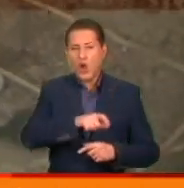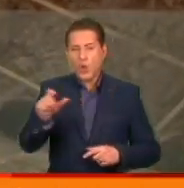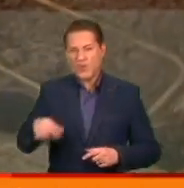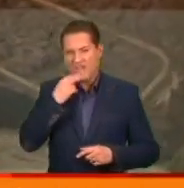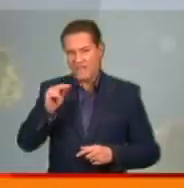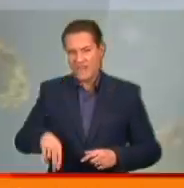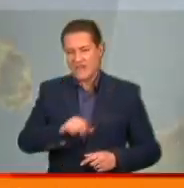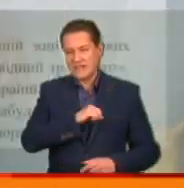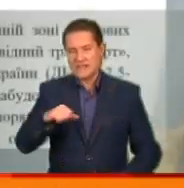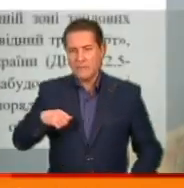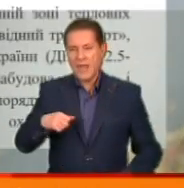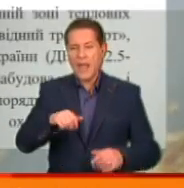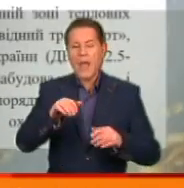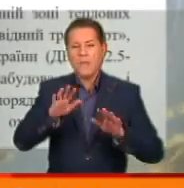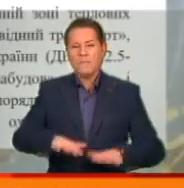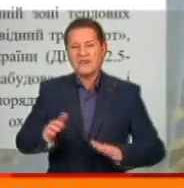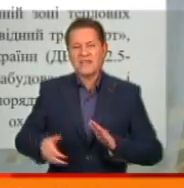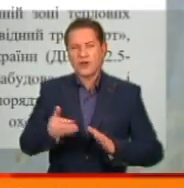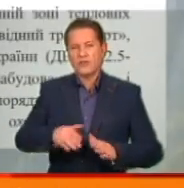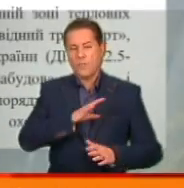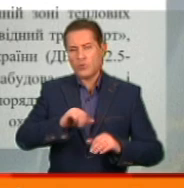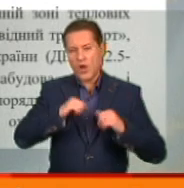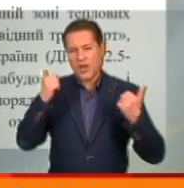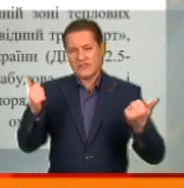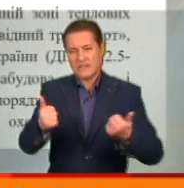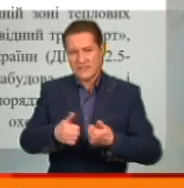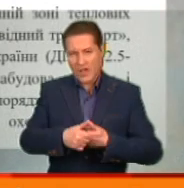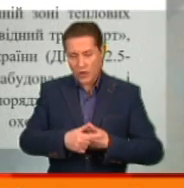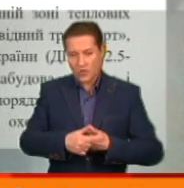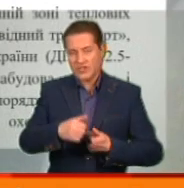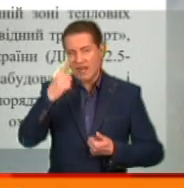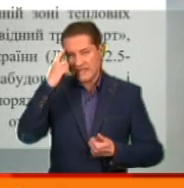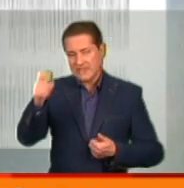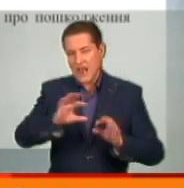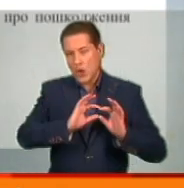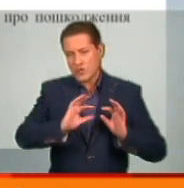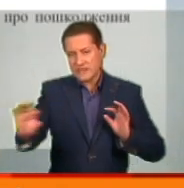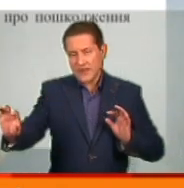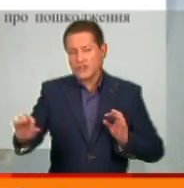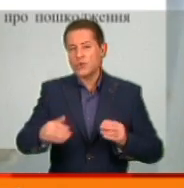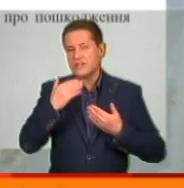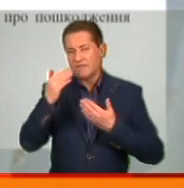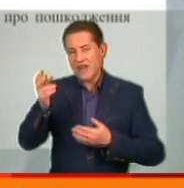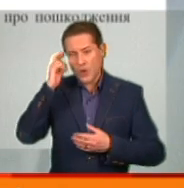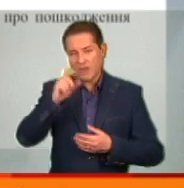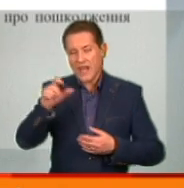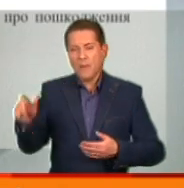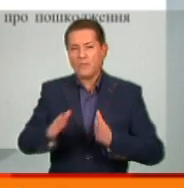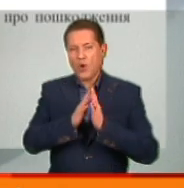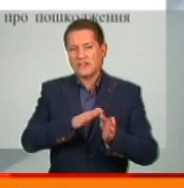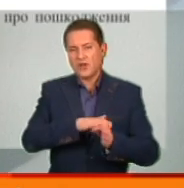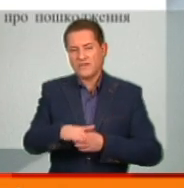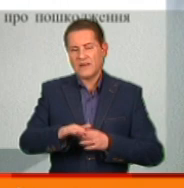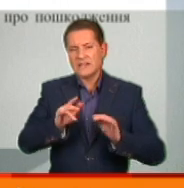самі. Місце розриття було огороджено інвентарними огородженнями та сигнальною стрічкою. Звертаємося до киян з проханням